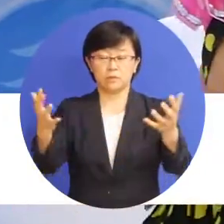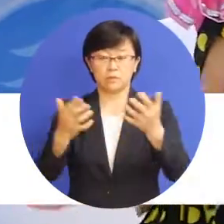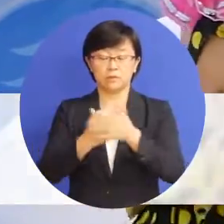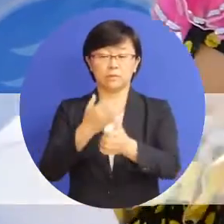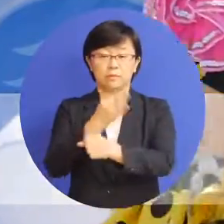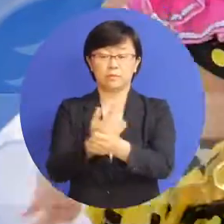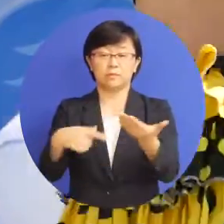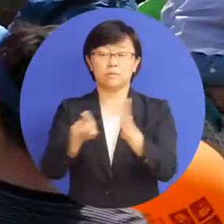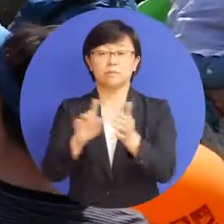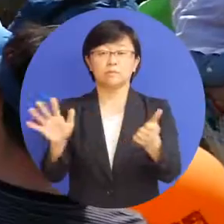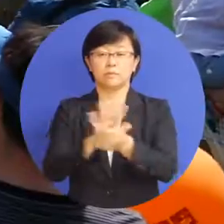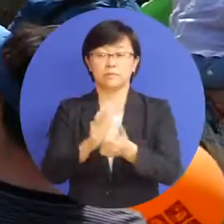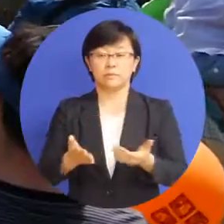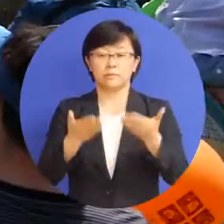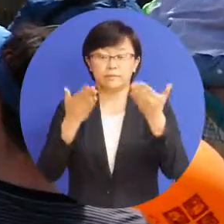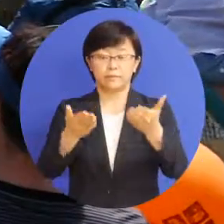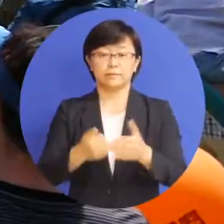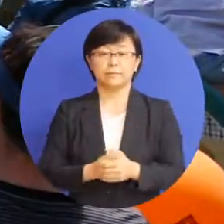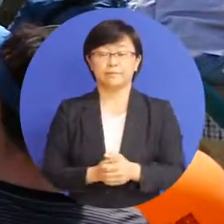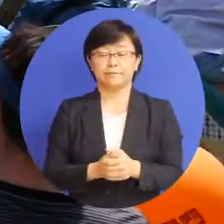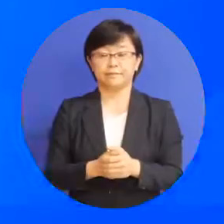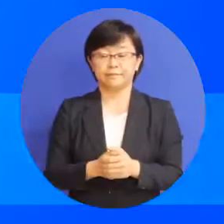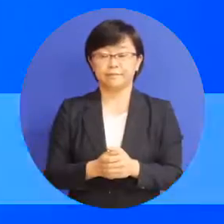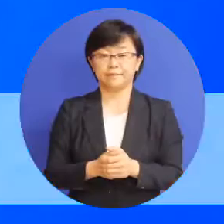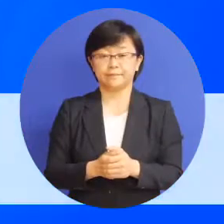편의를 위한 서비스를 제공했습니다.